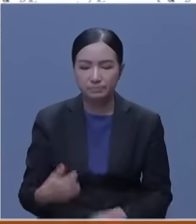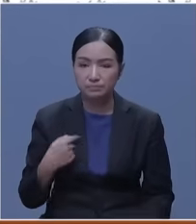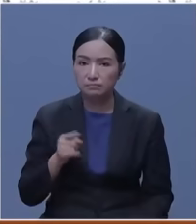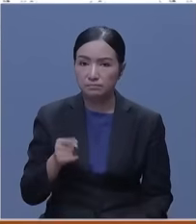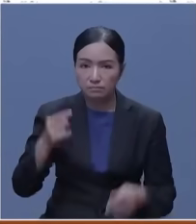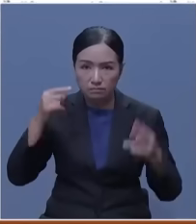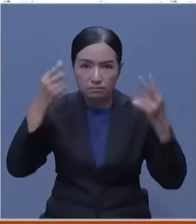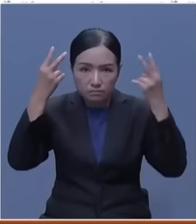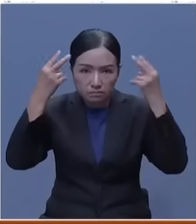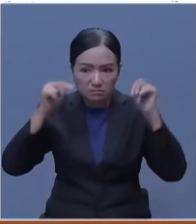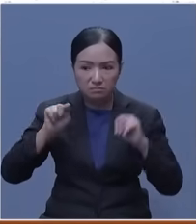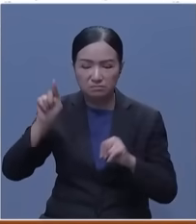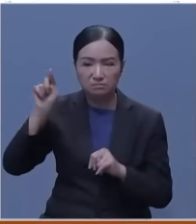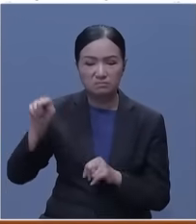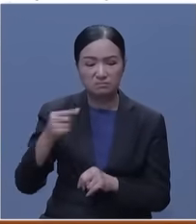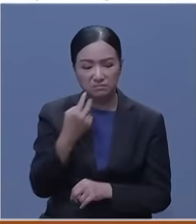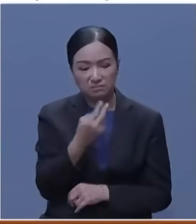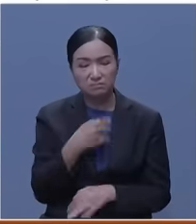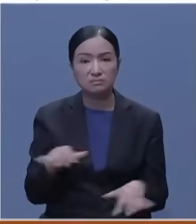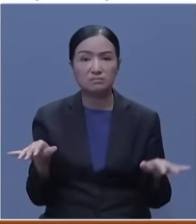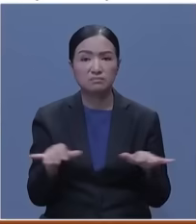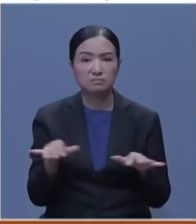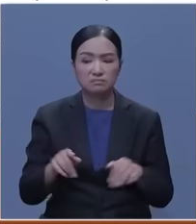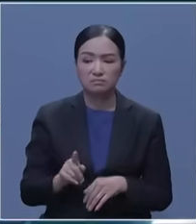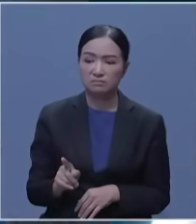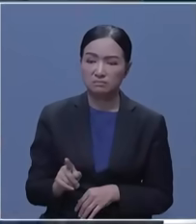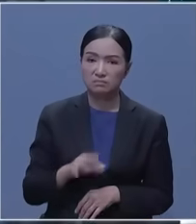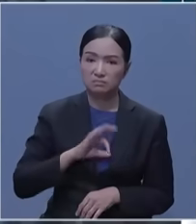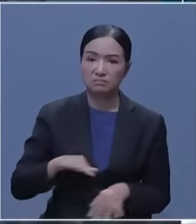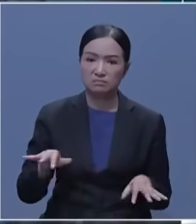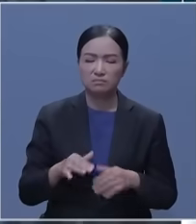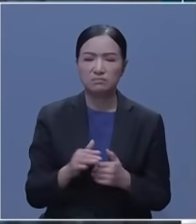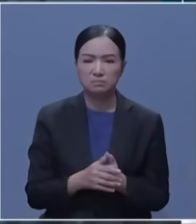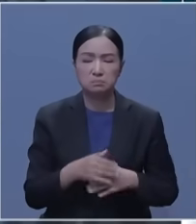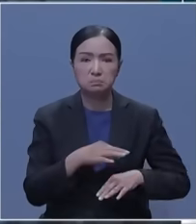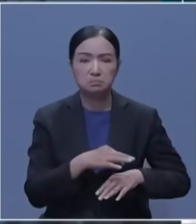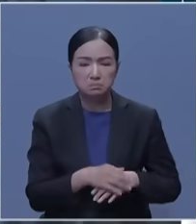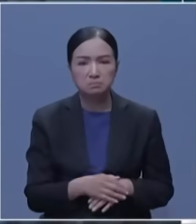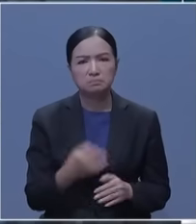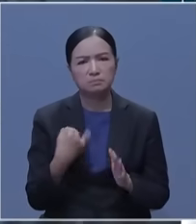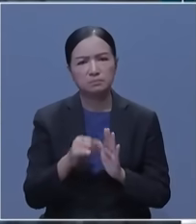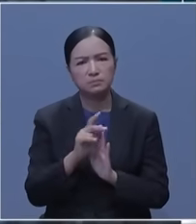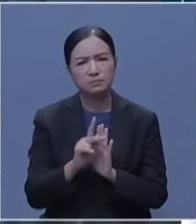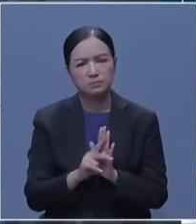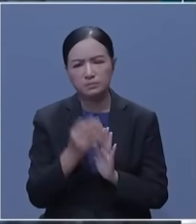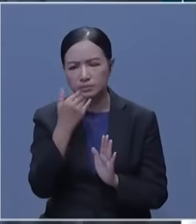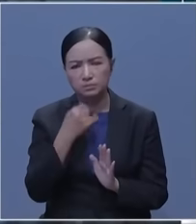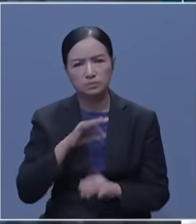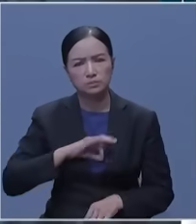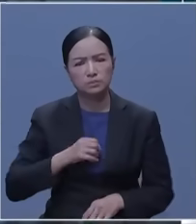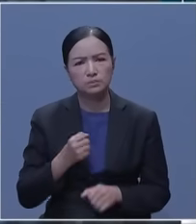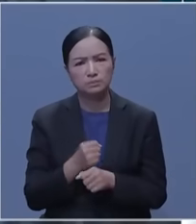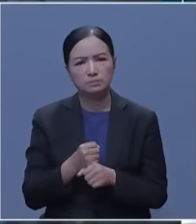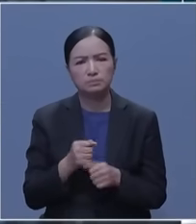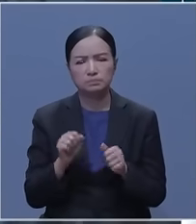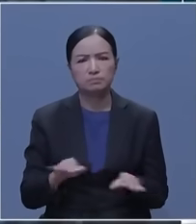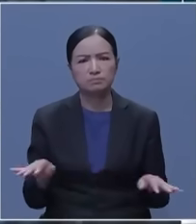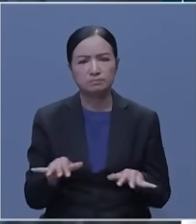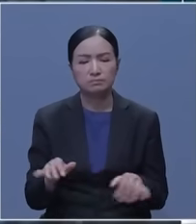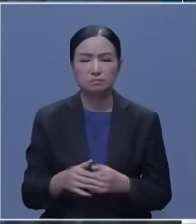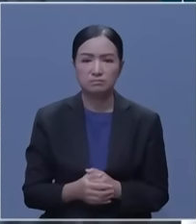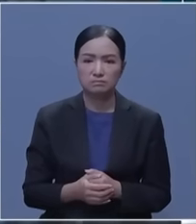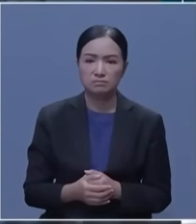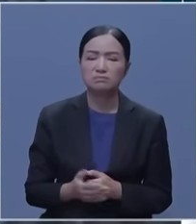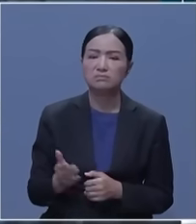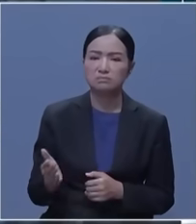ายกกลับทำเรื่องนี้เป็นเรื่องปกติทั้งที่เป็นการใช้เส้นสายและผิดกฎหมายรัฐบาลนี้เริ่มต้นไม่ทันไรก็ทำ